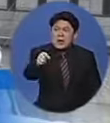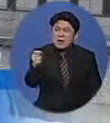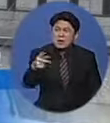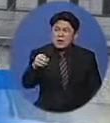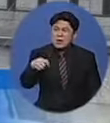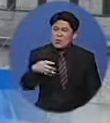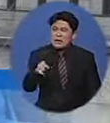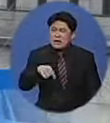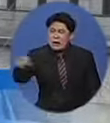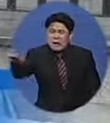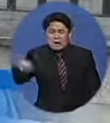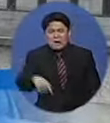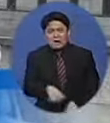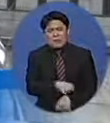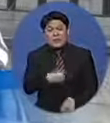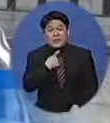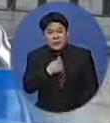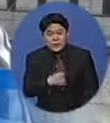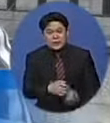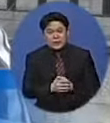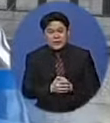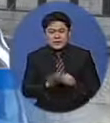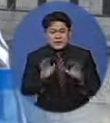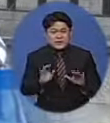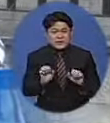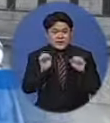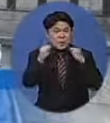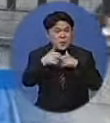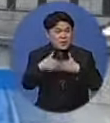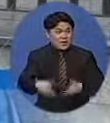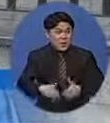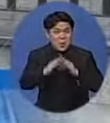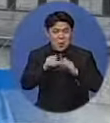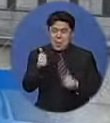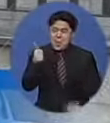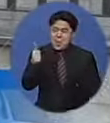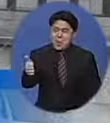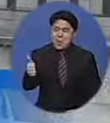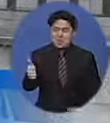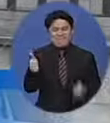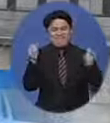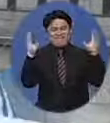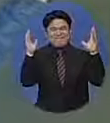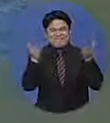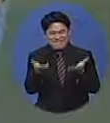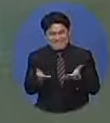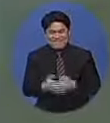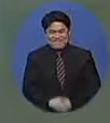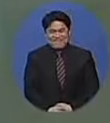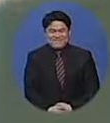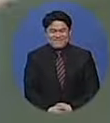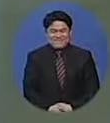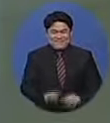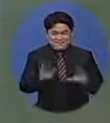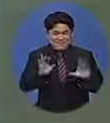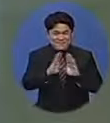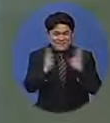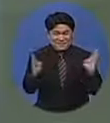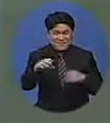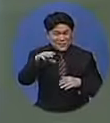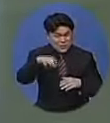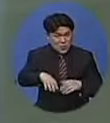월계동 가거나 이게 참 불편했었어요. 근데 보건소가 이렇게 생기니까 정말로 환영합니다. 이번에